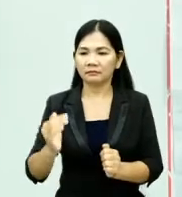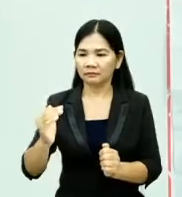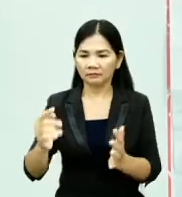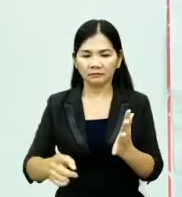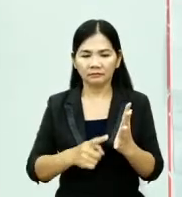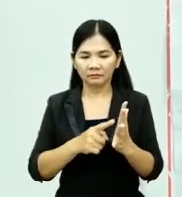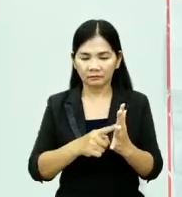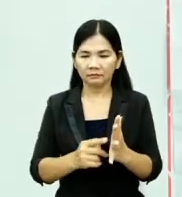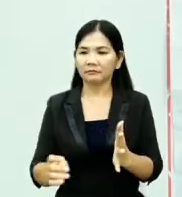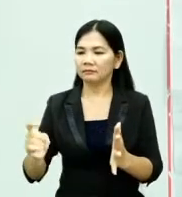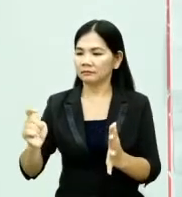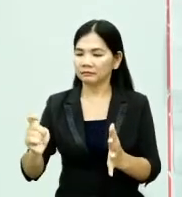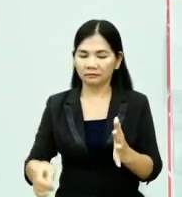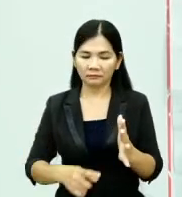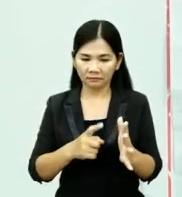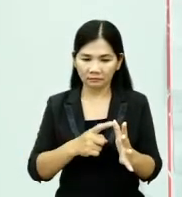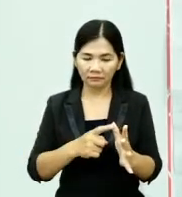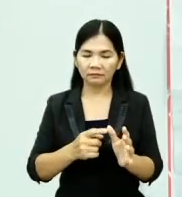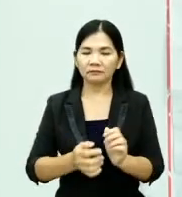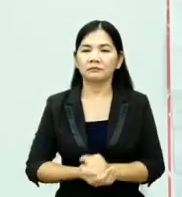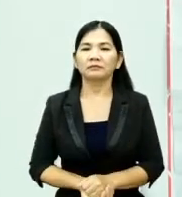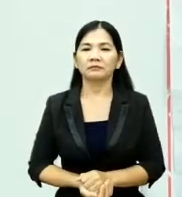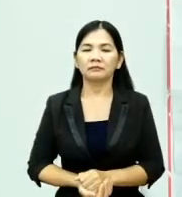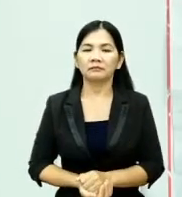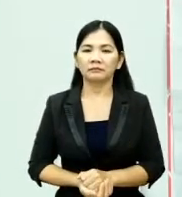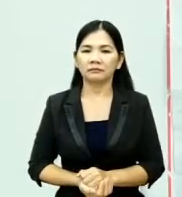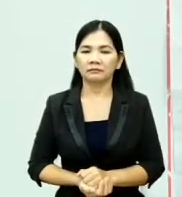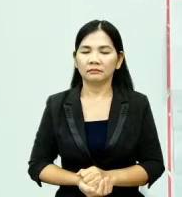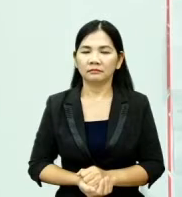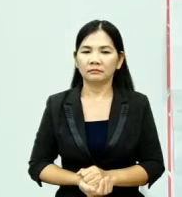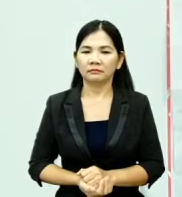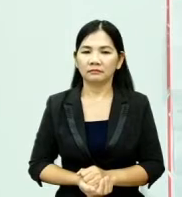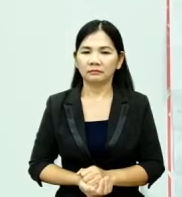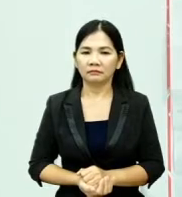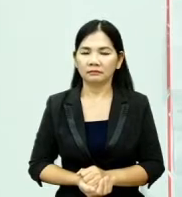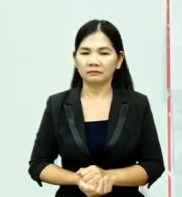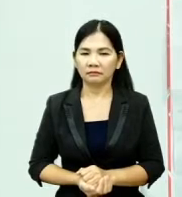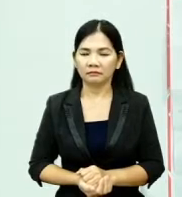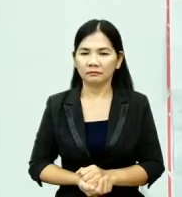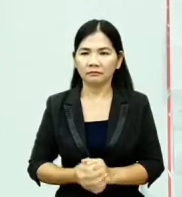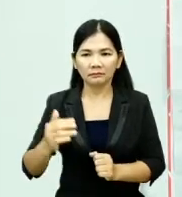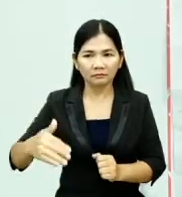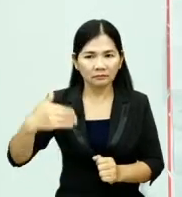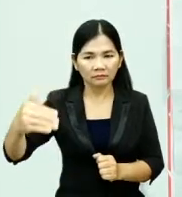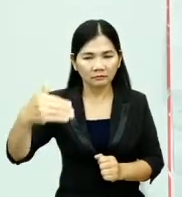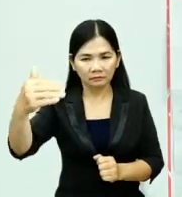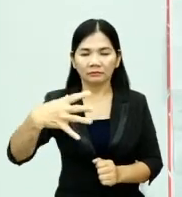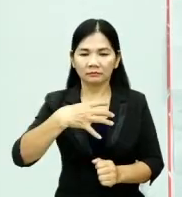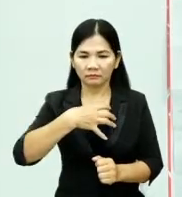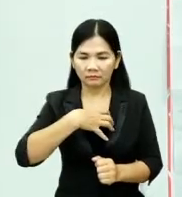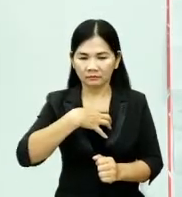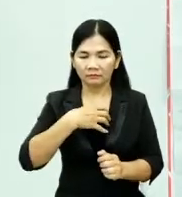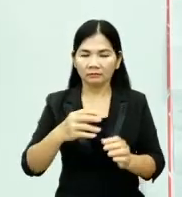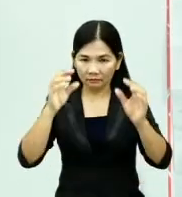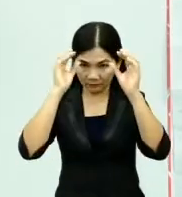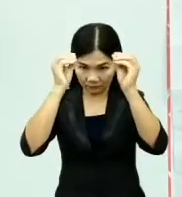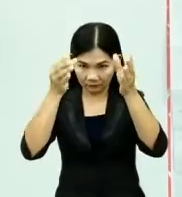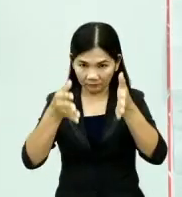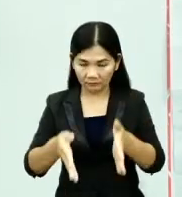mùi sổ khá con ná. Sổ khá quát nâng bê khẳng mục nóng quát chong thua chì kru bằng